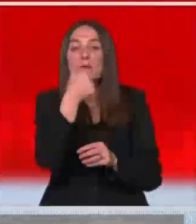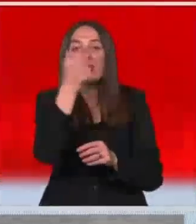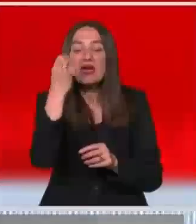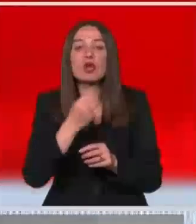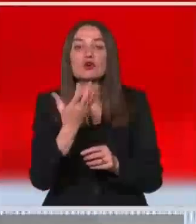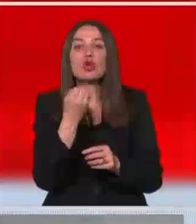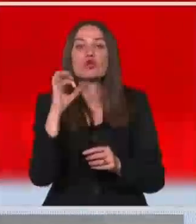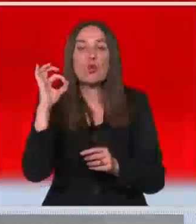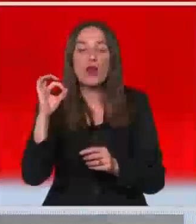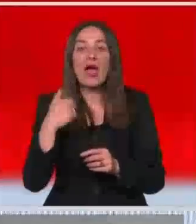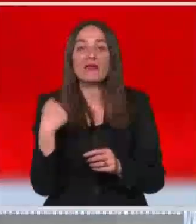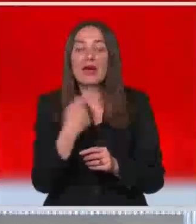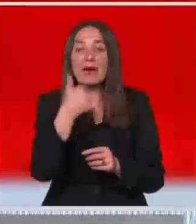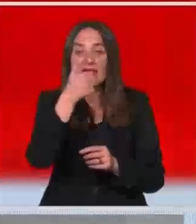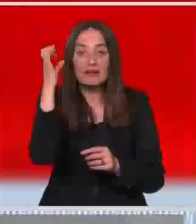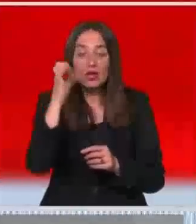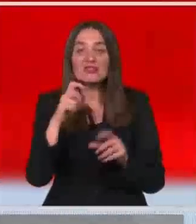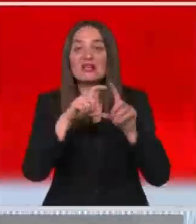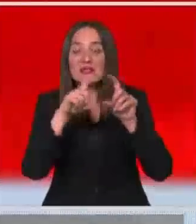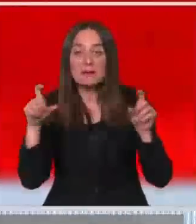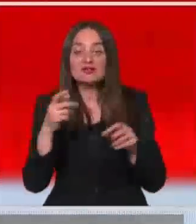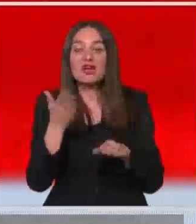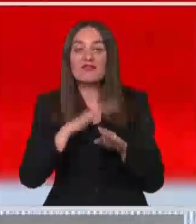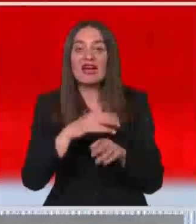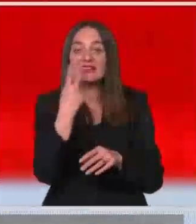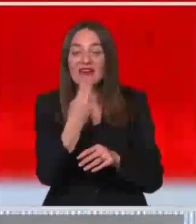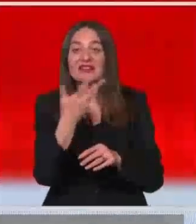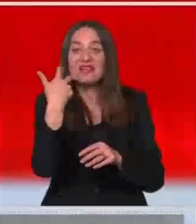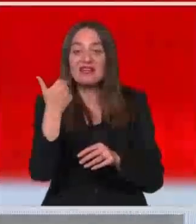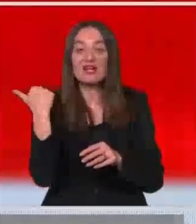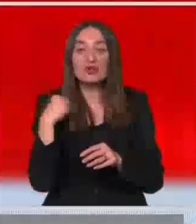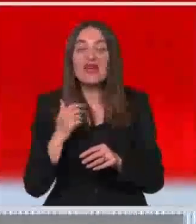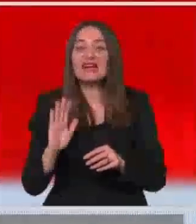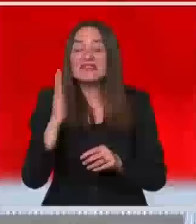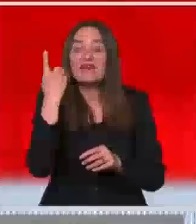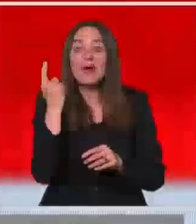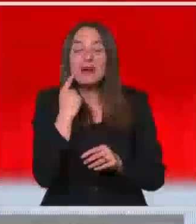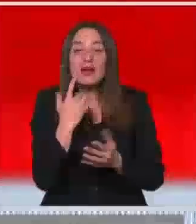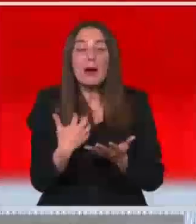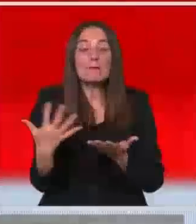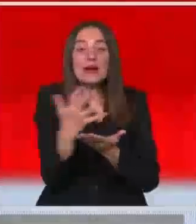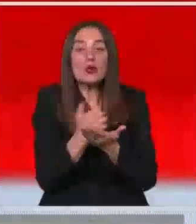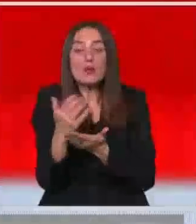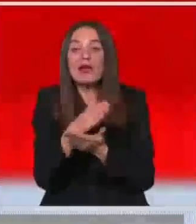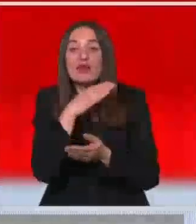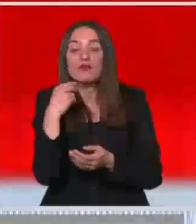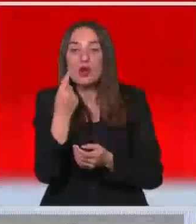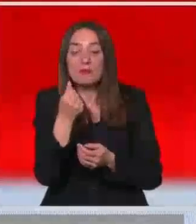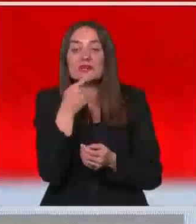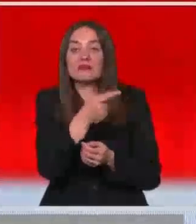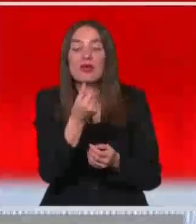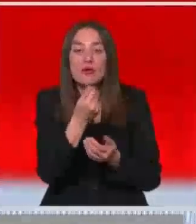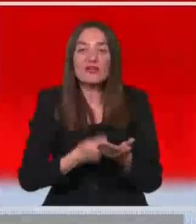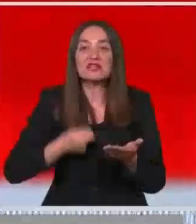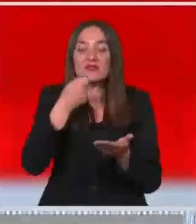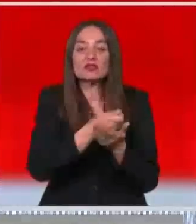od nule. A nama je 1% za preduzeće na 20-30 godina sjajna prilika da prikupe dovoljno novca i da onda taj novac